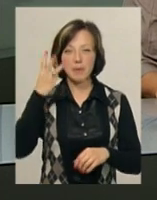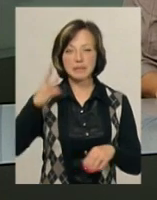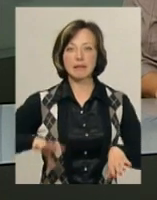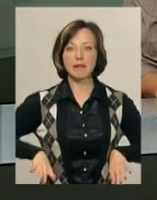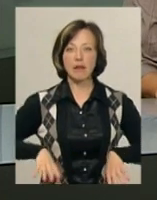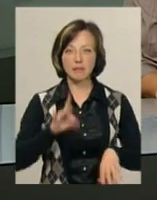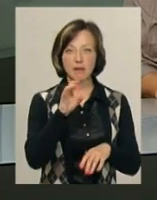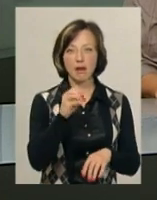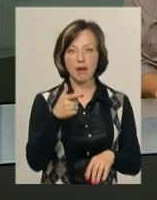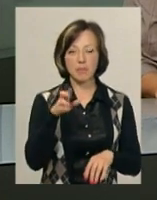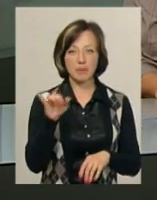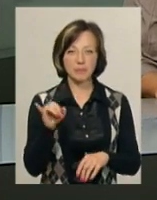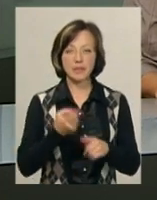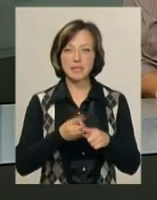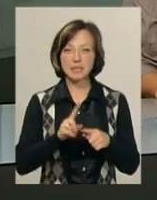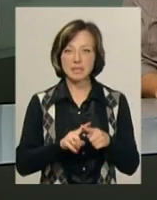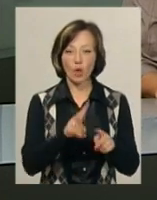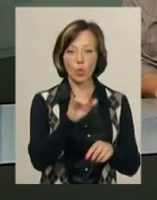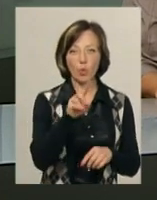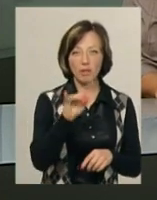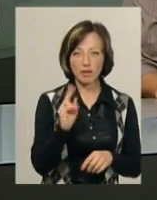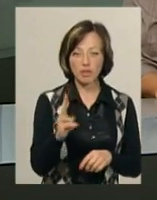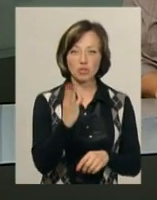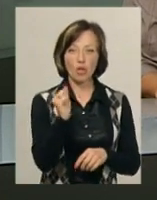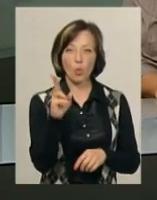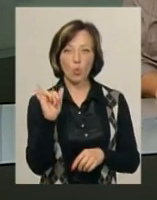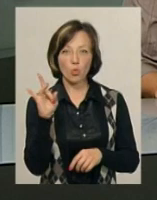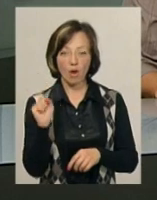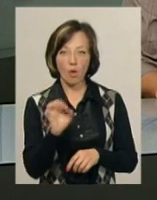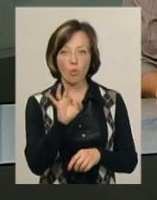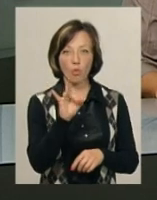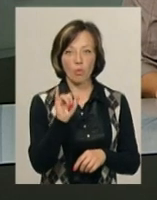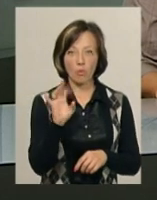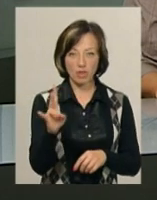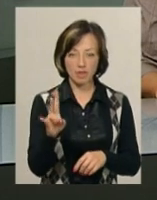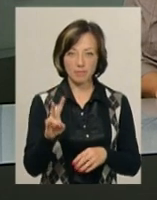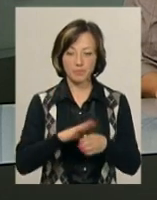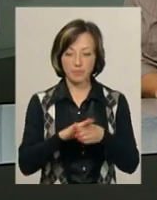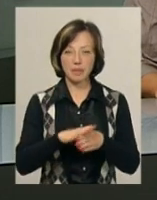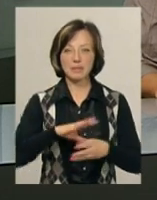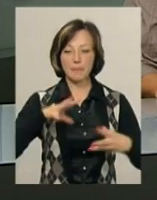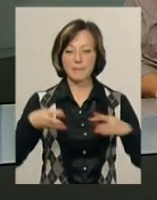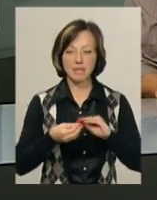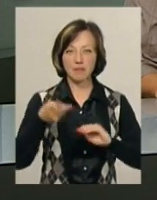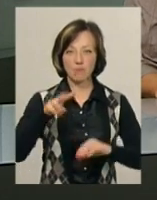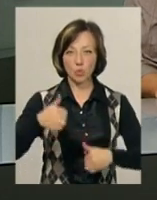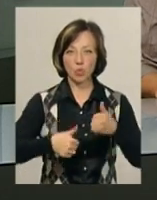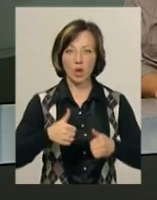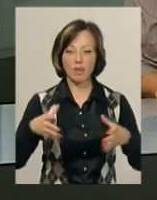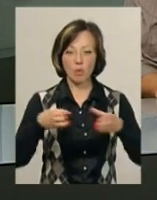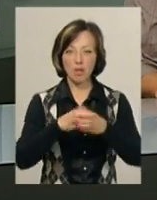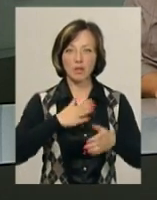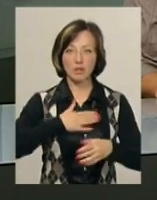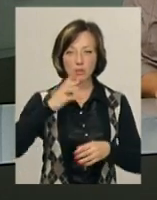регбі Олександр Мігунов. Це Артем Кулик, Андрій Шакура та Андрій Оріон. За підсумками двох турів, збірна нашої держави